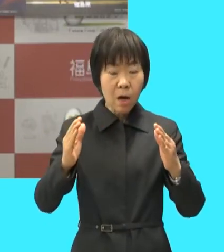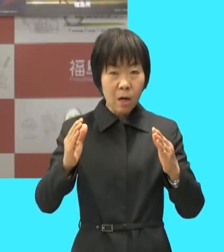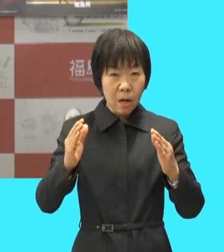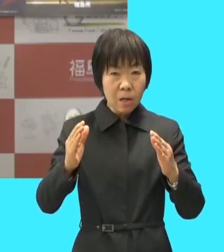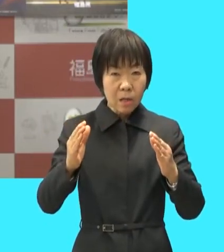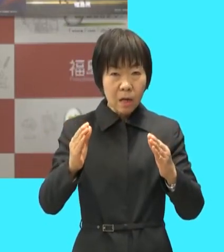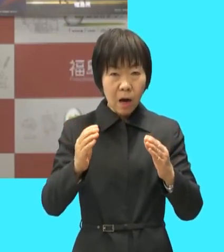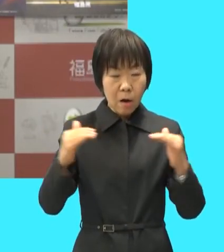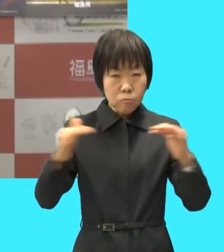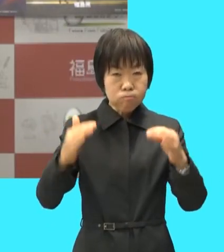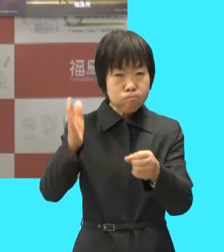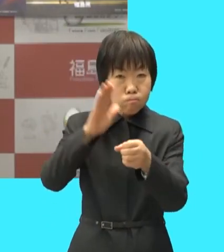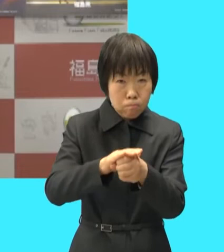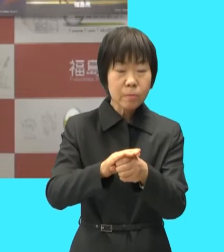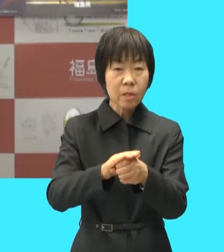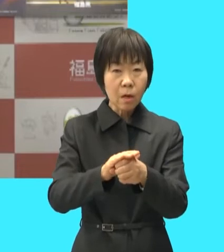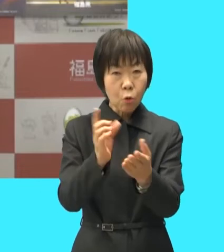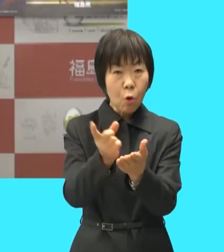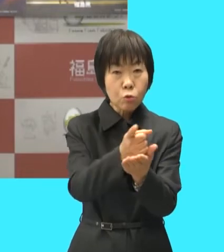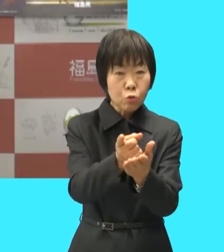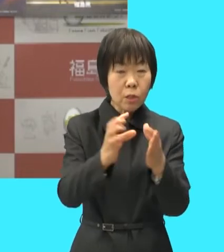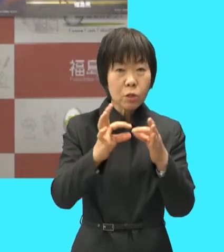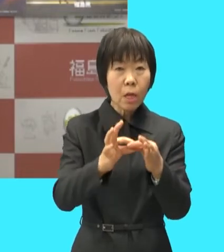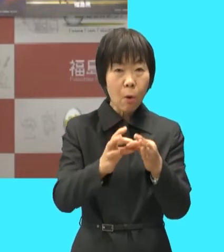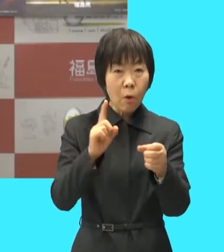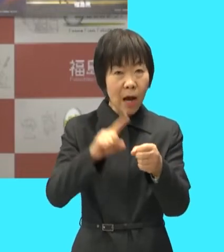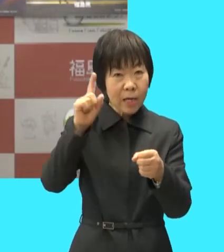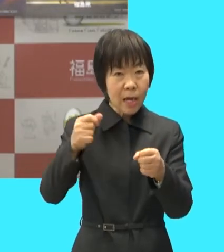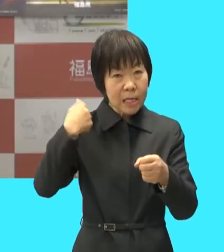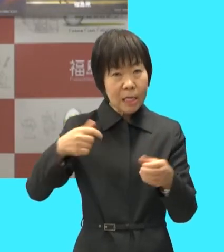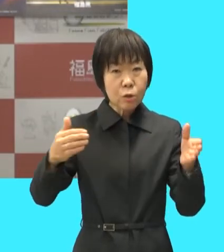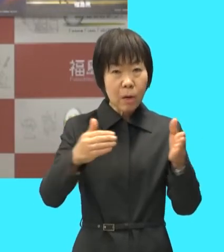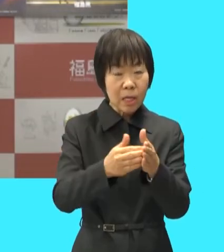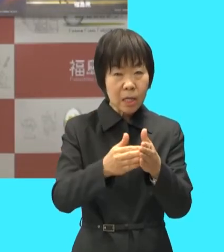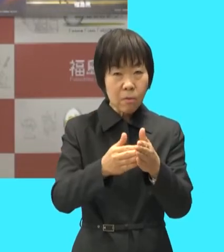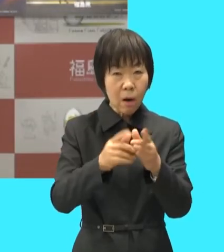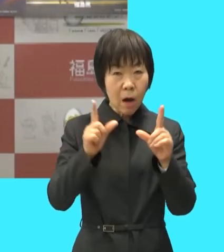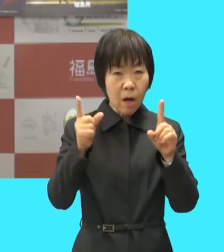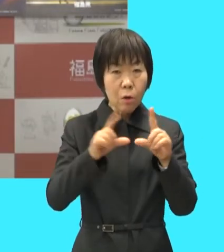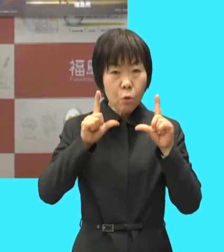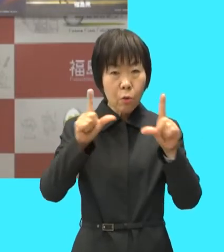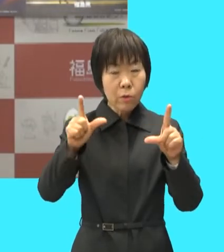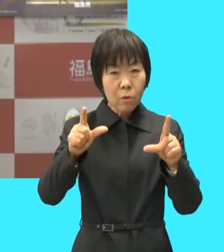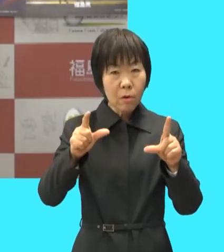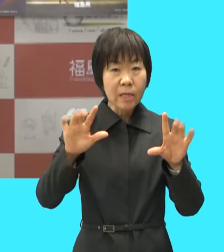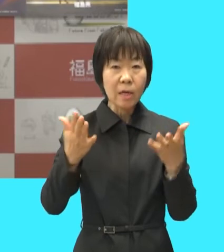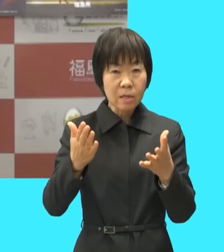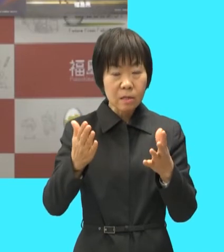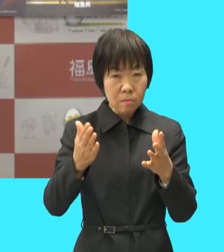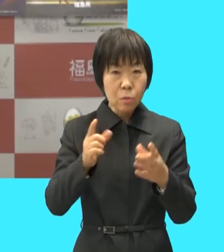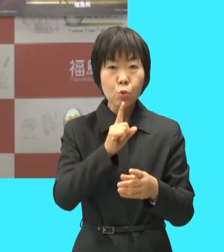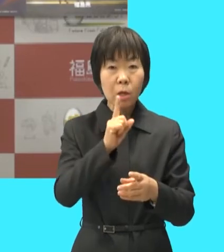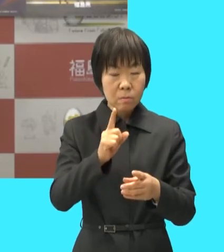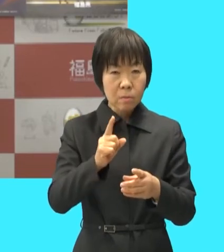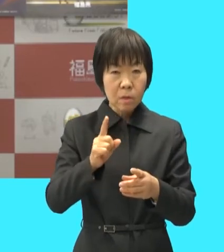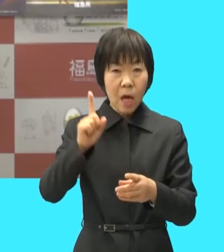で、そのルートについても今おっしゃったように来年夏ごろまでは多分公表されない見通しだと。IOC の方で例えば公